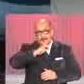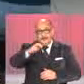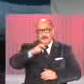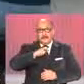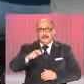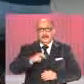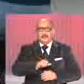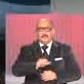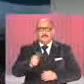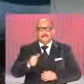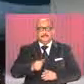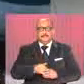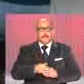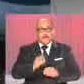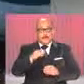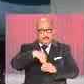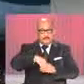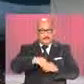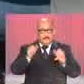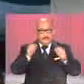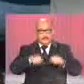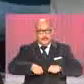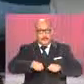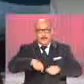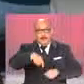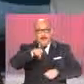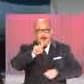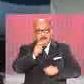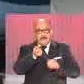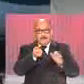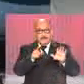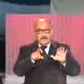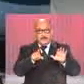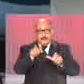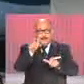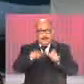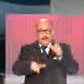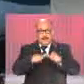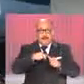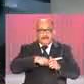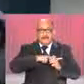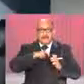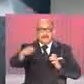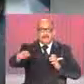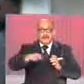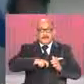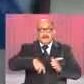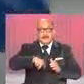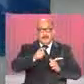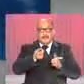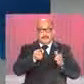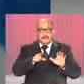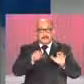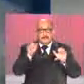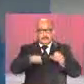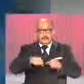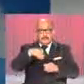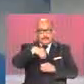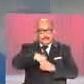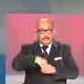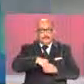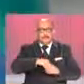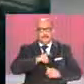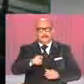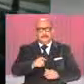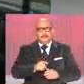1700 مسافر في الصفرة الواحدة وبمواصفات عالية الجودة. أربعة قطارات جديدة